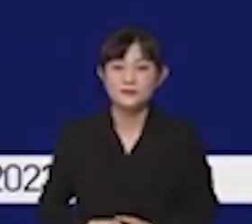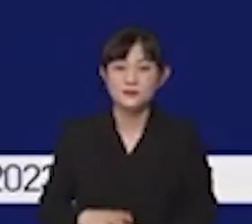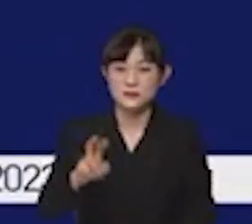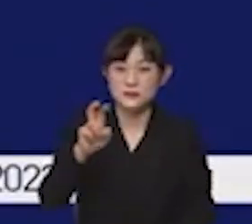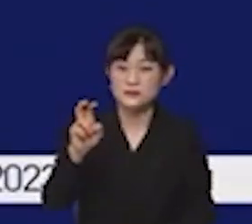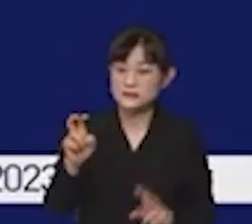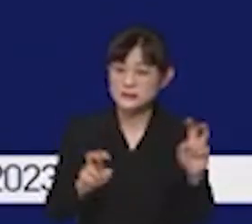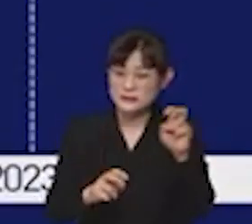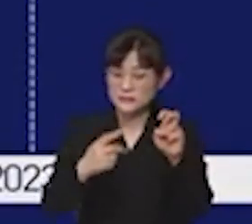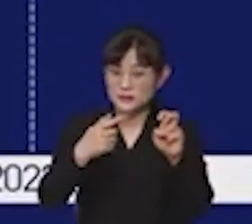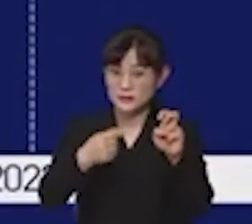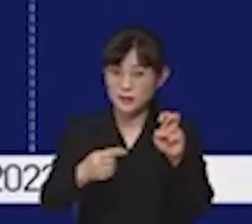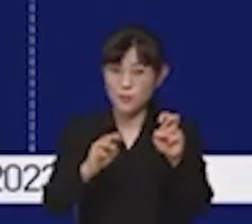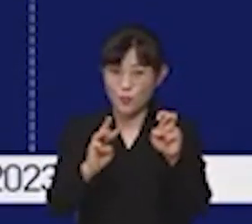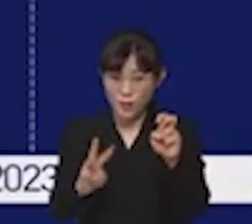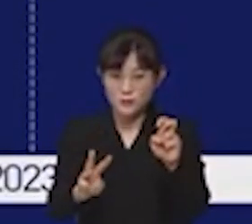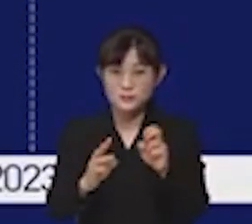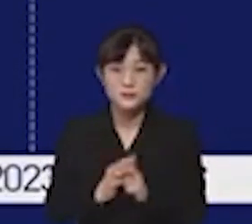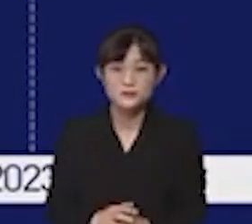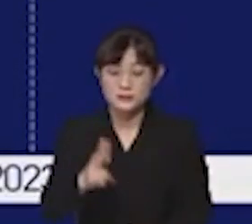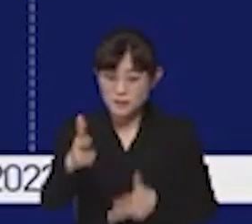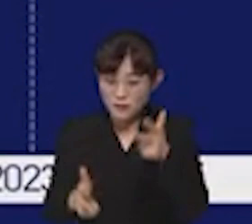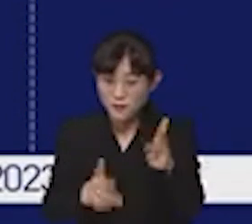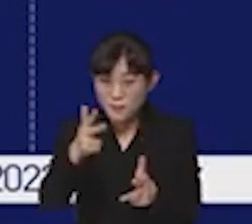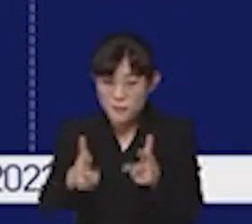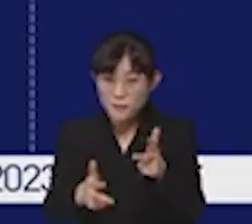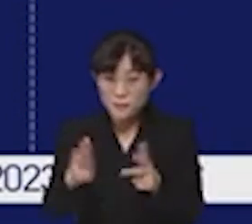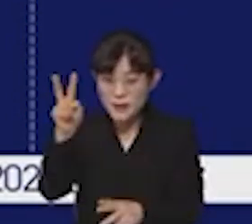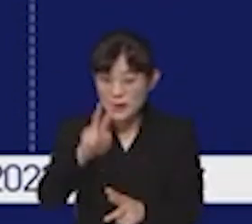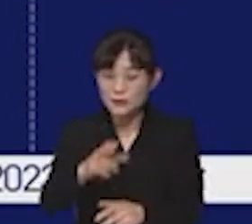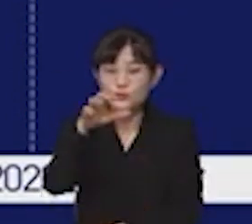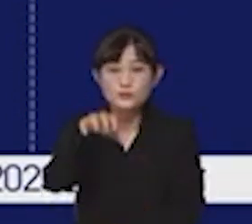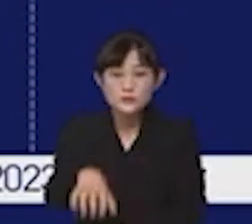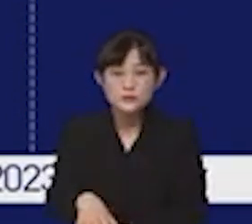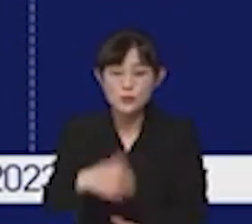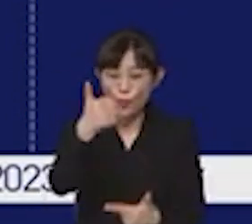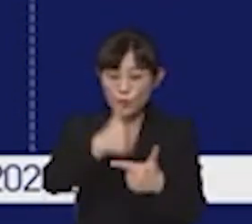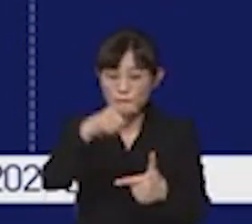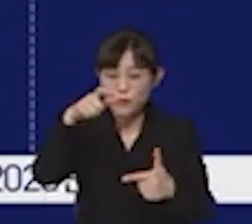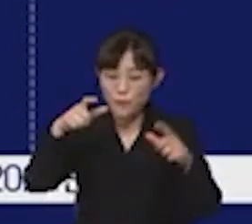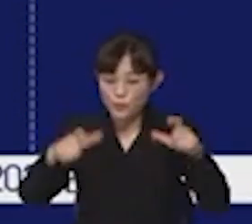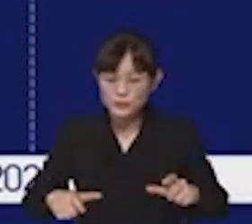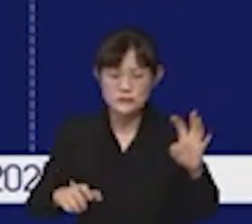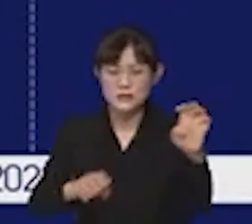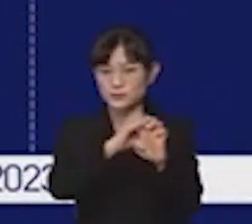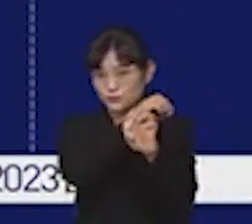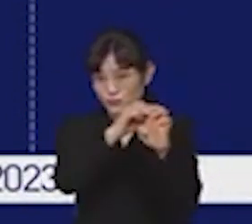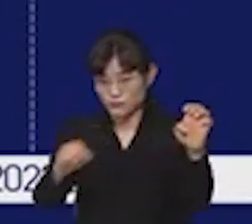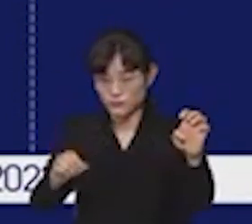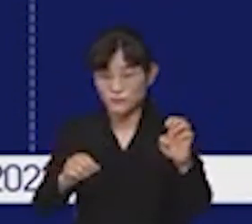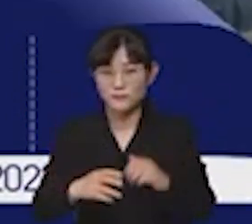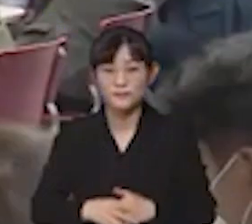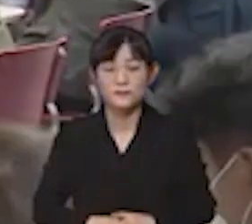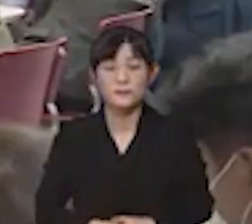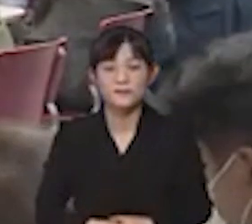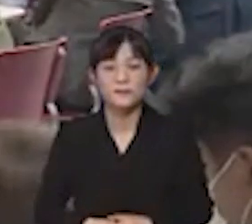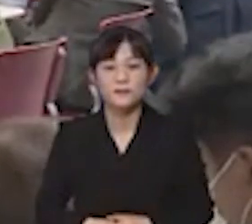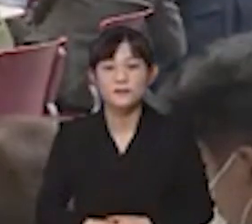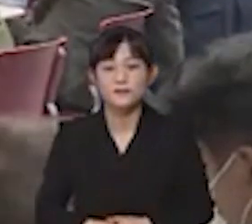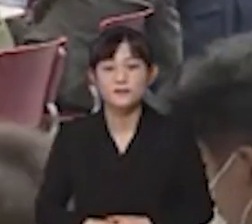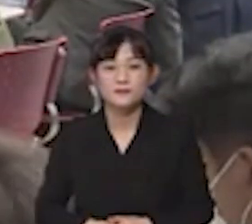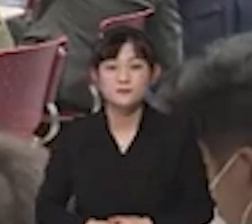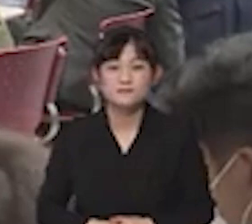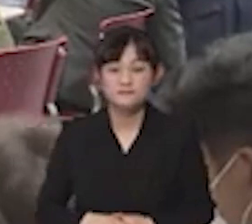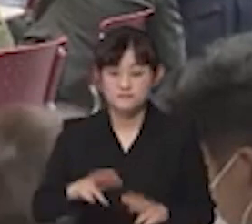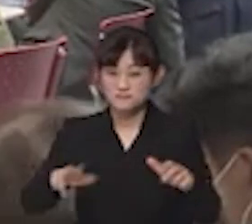21기가와트 안팎의 전국의 사업용 태양광 발전소는 호남 지역에만 40% 넘게 집중돼 있습니다.